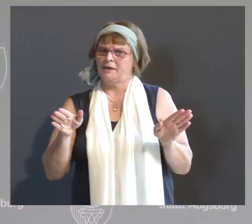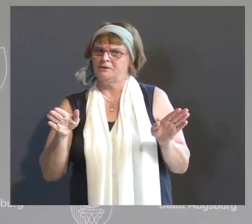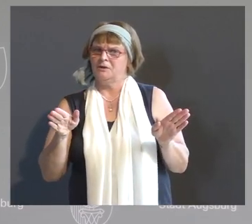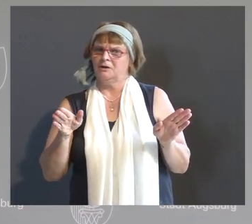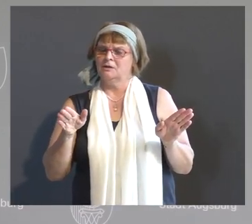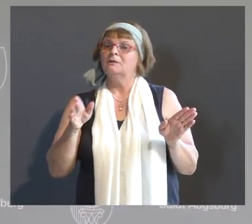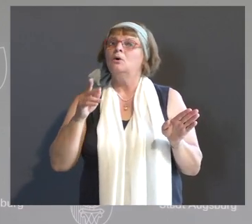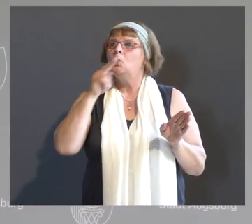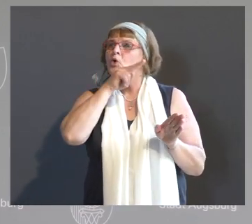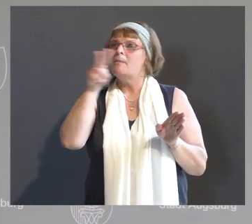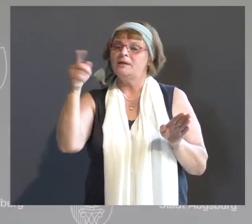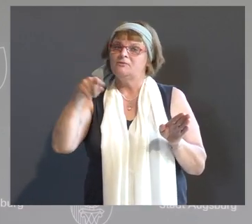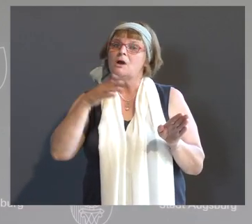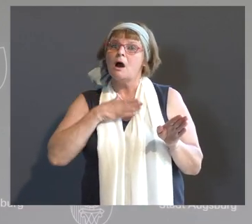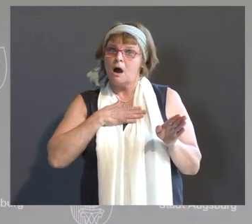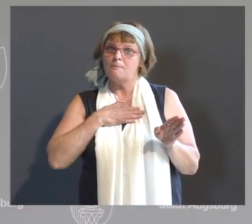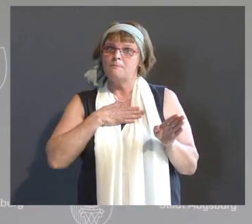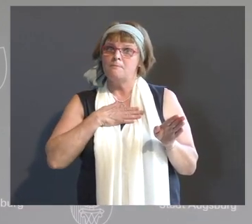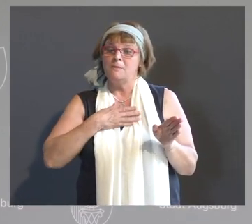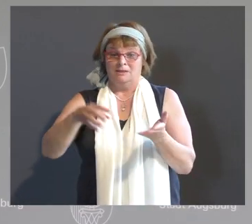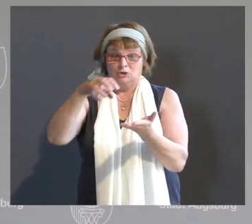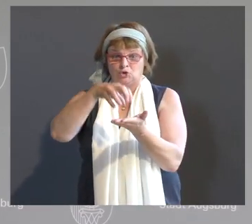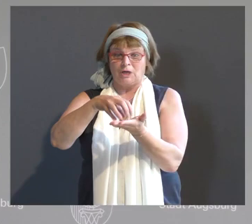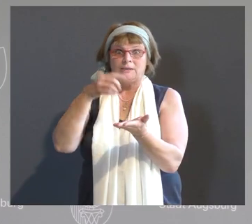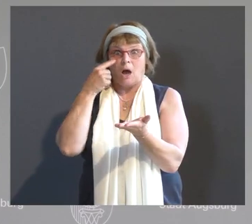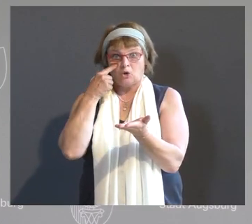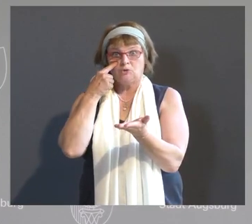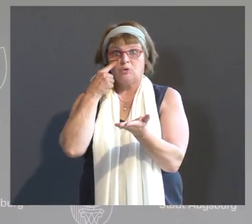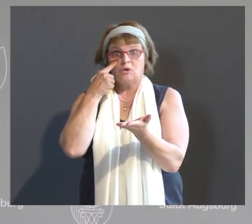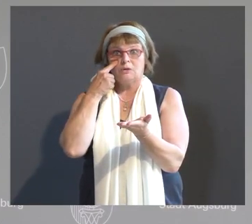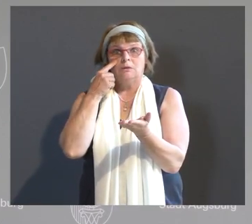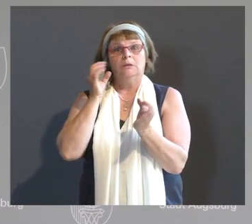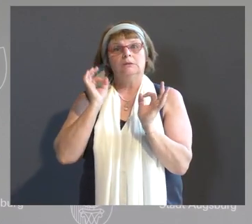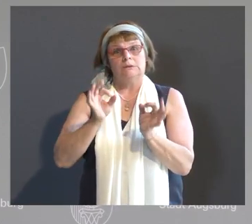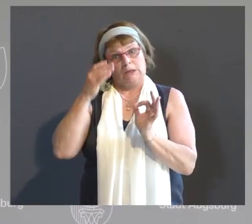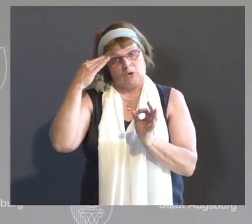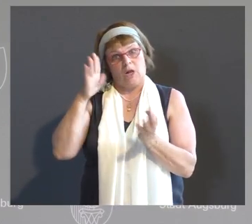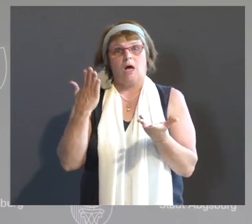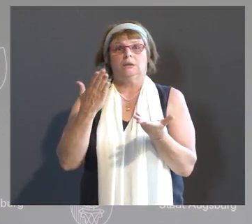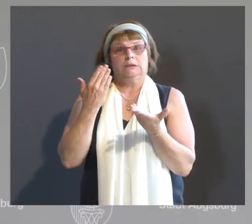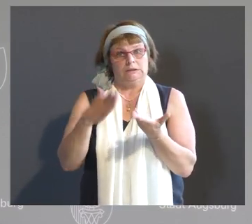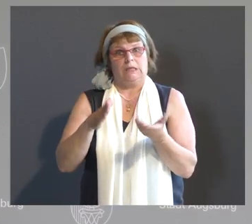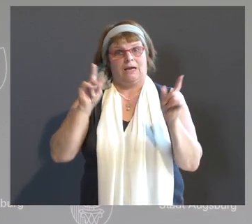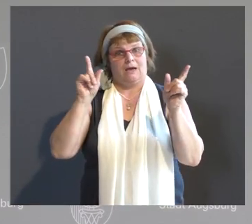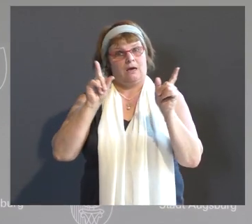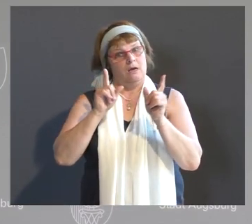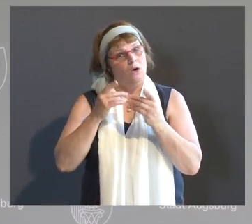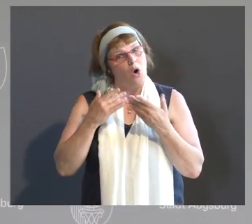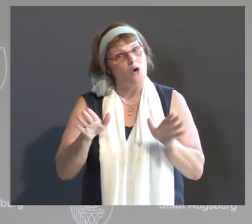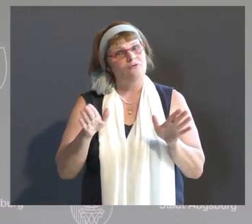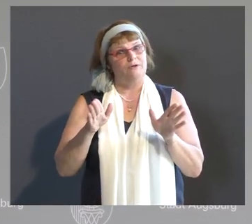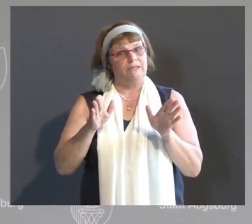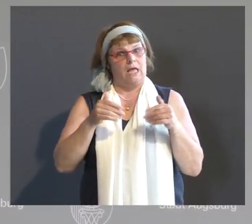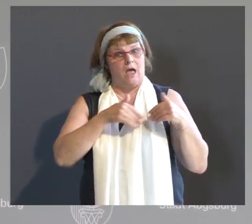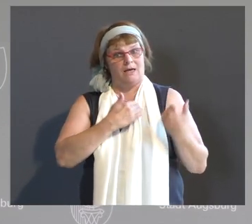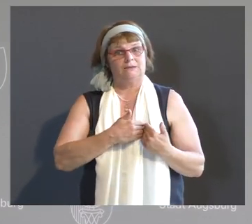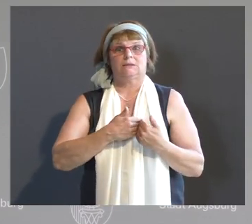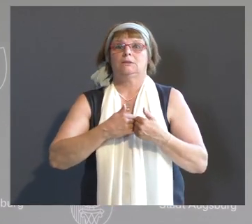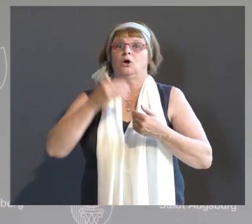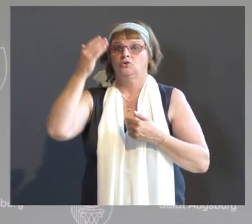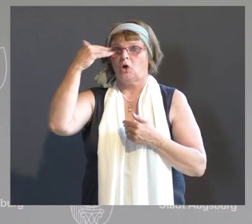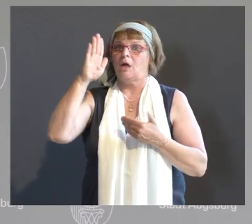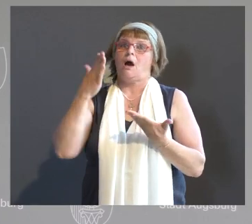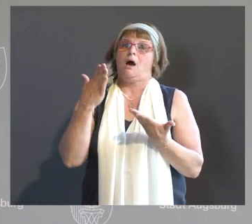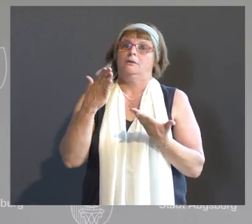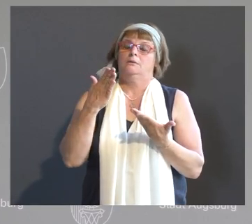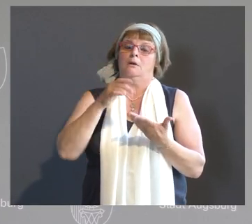gehört, die den Menschen das Zusammensein und das gemeinsame Feiern im öffentlichen Raum ermöglicht hat, soweit dies im Rahmen der